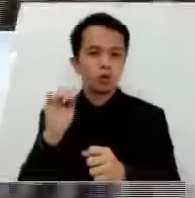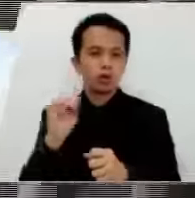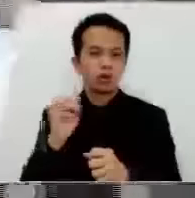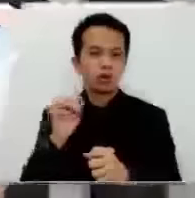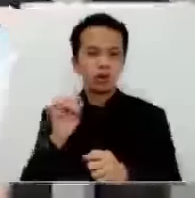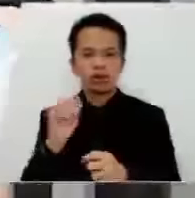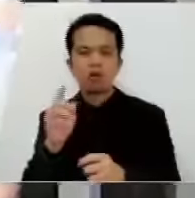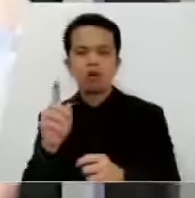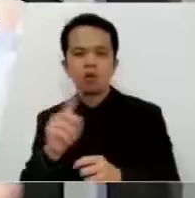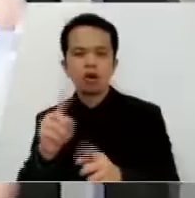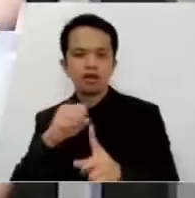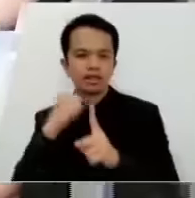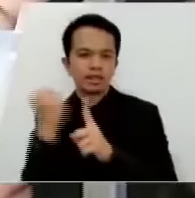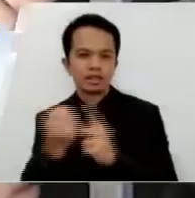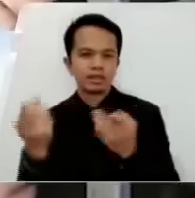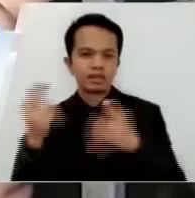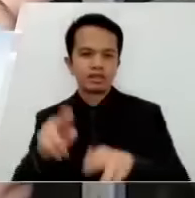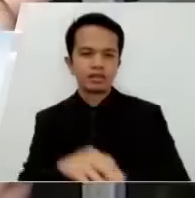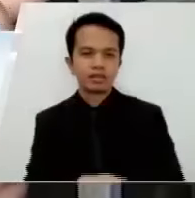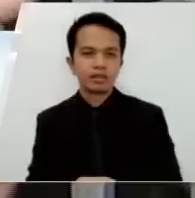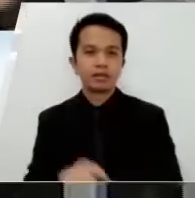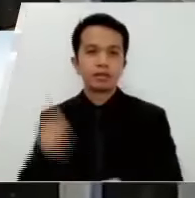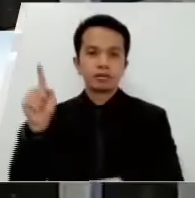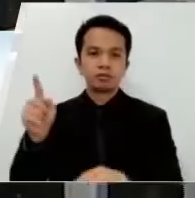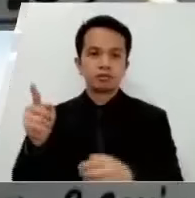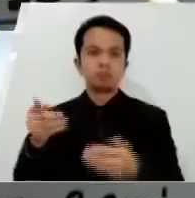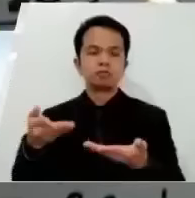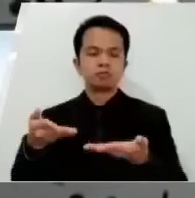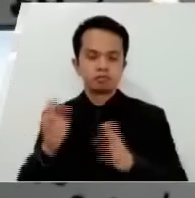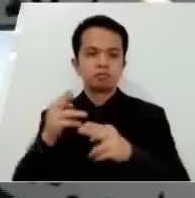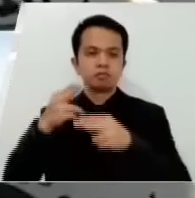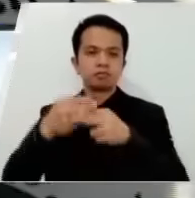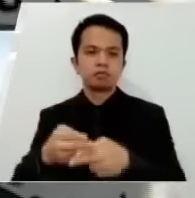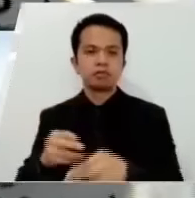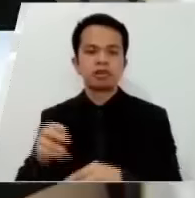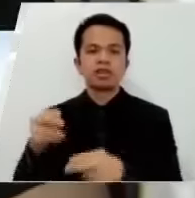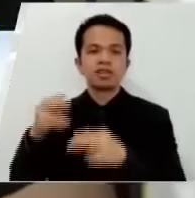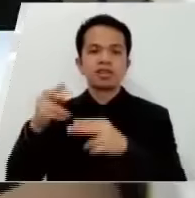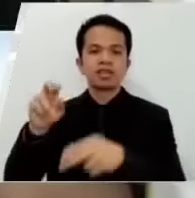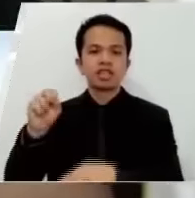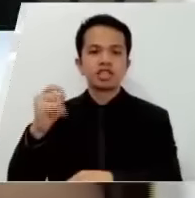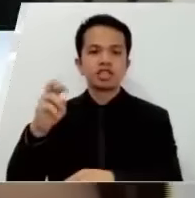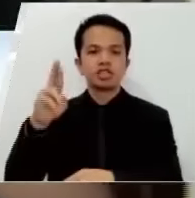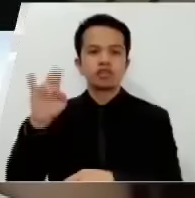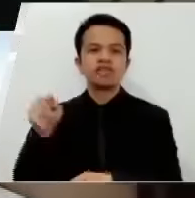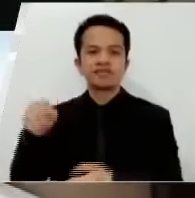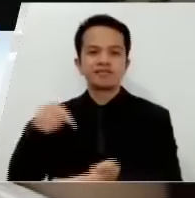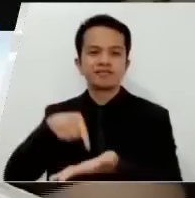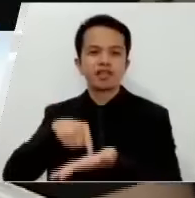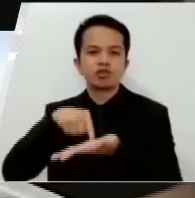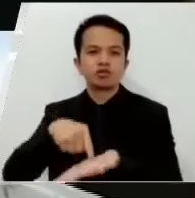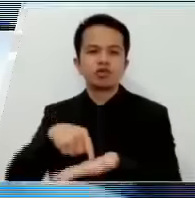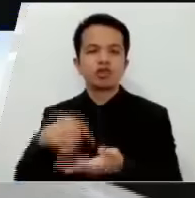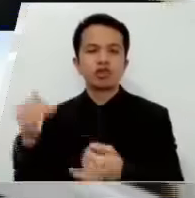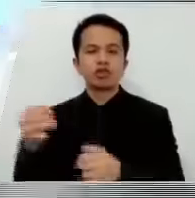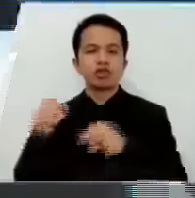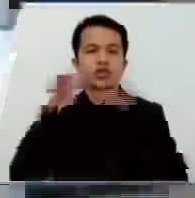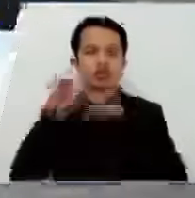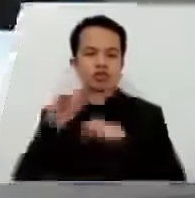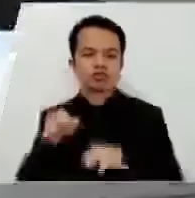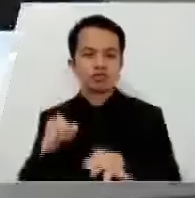doon. Pumayag na mapangalanan ng suspect na si Shervy Torno, isang modelo. Nagpaliwanag din siya sa harap ng